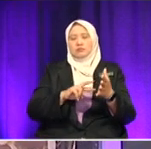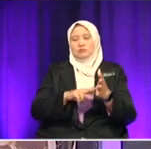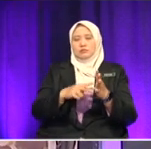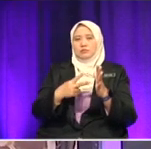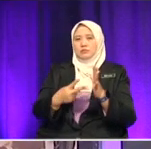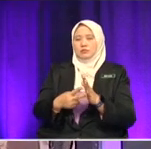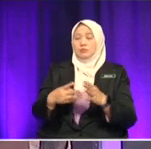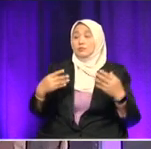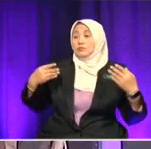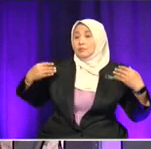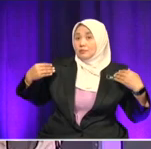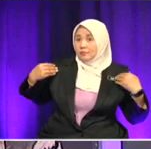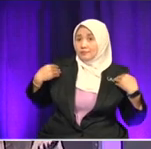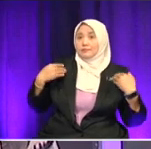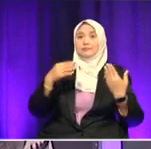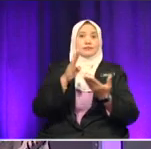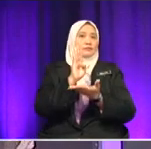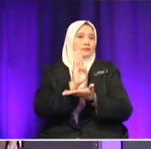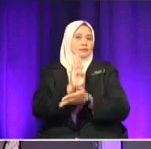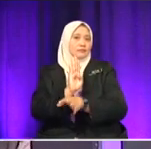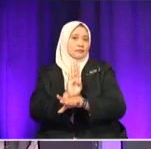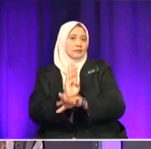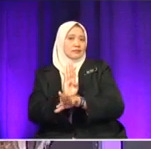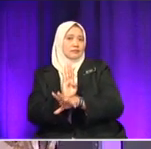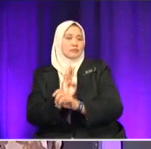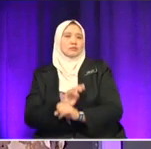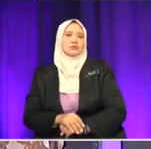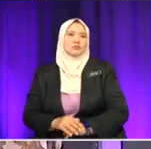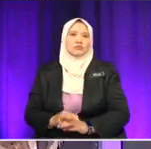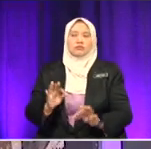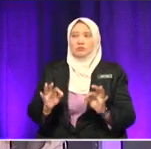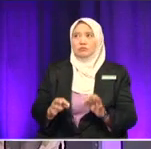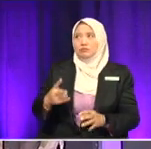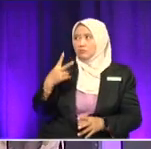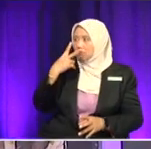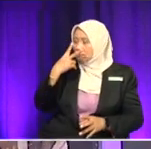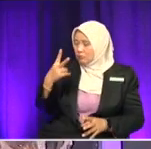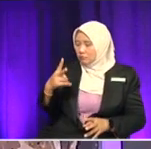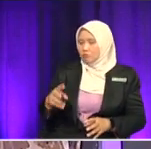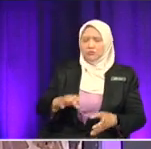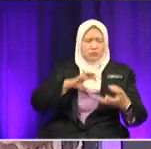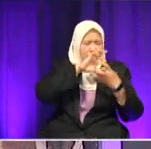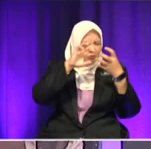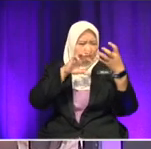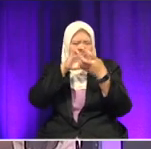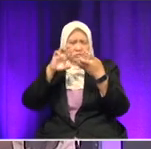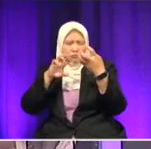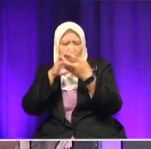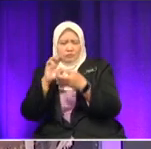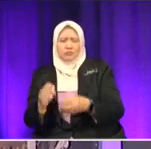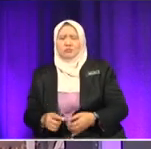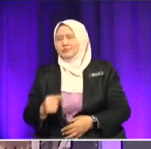bakteria. Jadi keruh di sini sedikit keruh, maksudnya sedikitlah bakteria. Keruh banyaklah bakteria. Sedikit